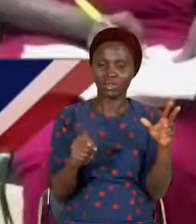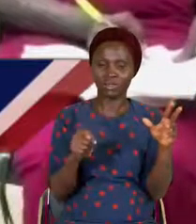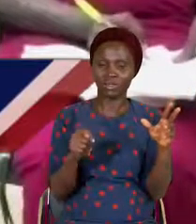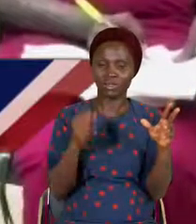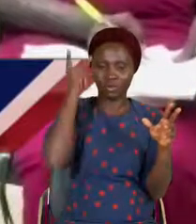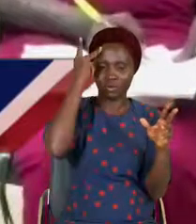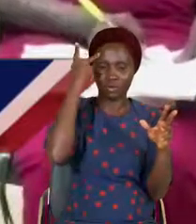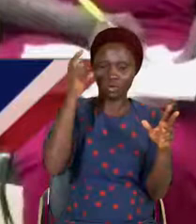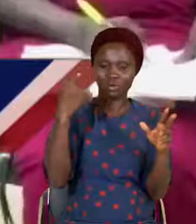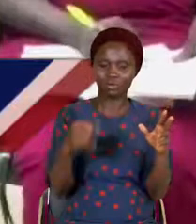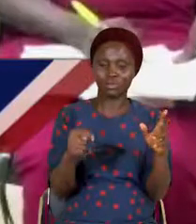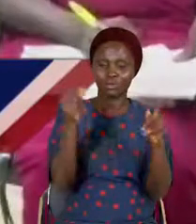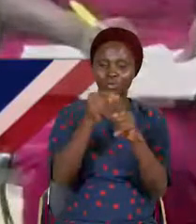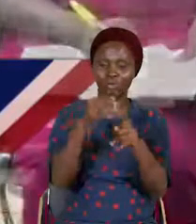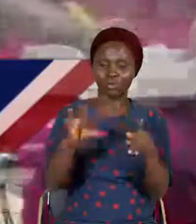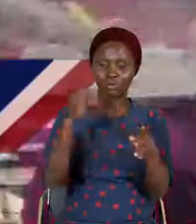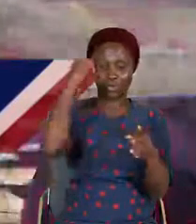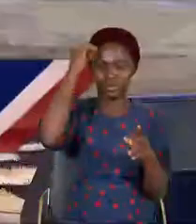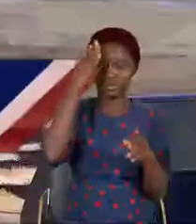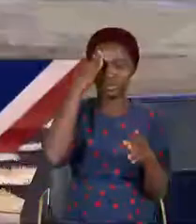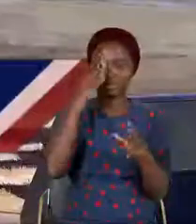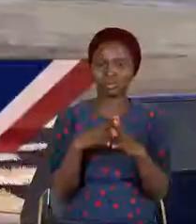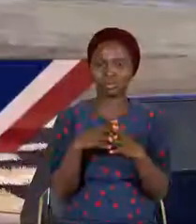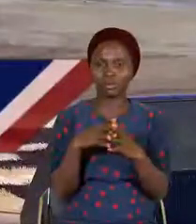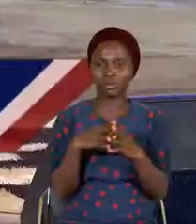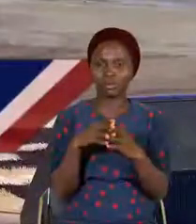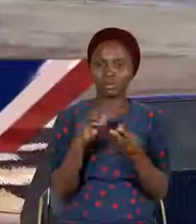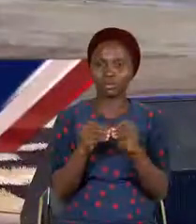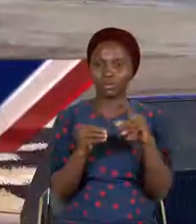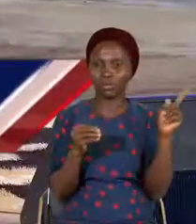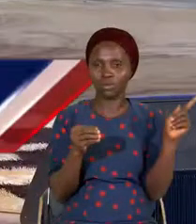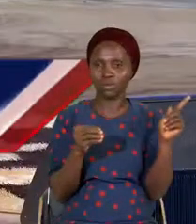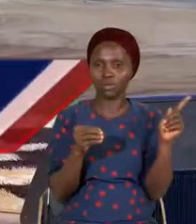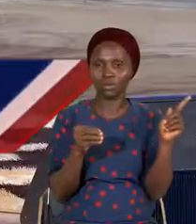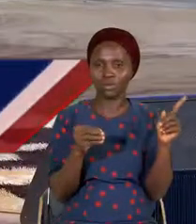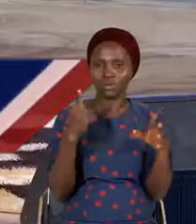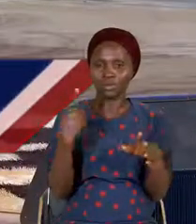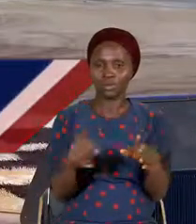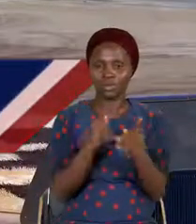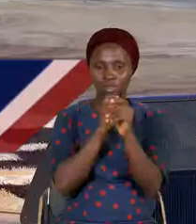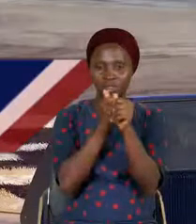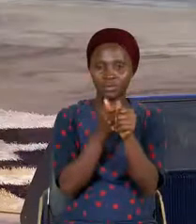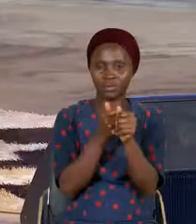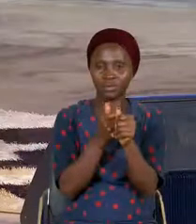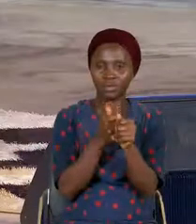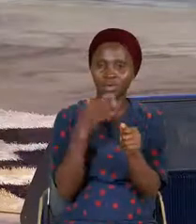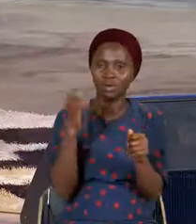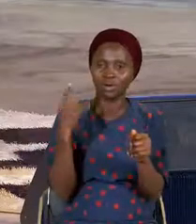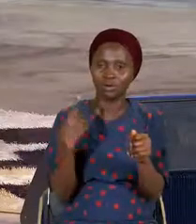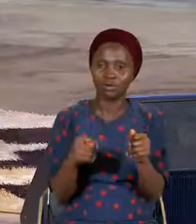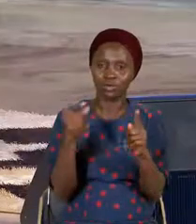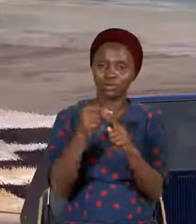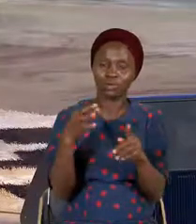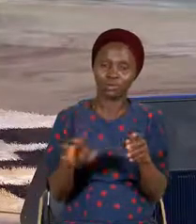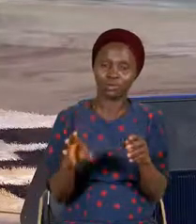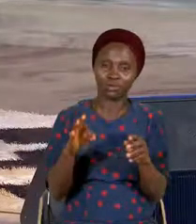but de la parole de sa connaissance. Voyons le premier élément, le don de la parole